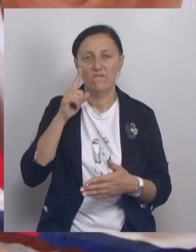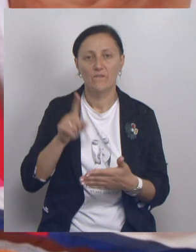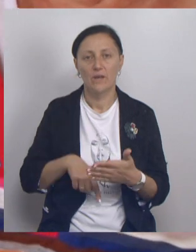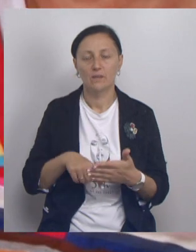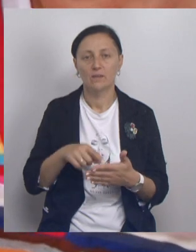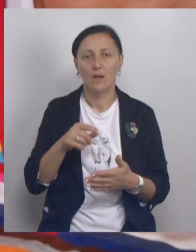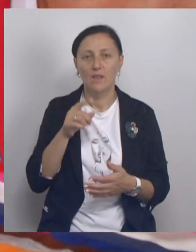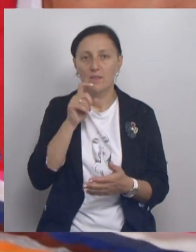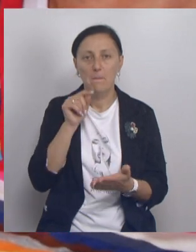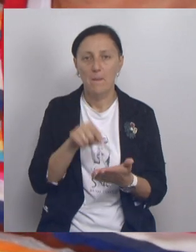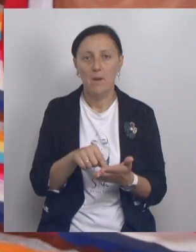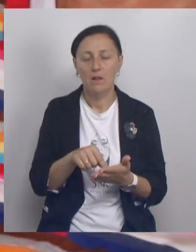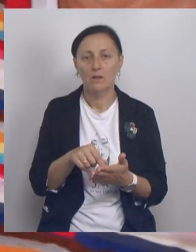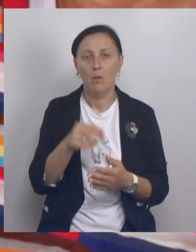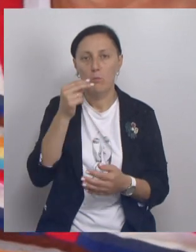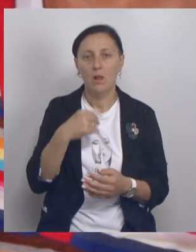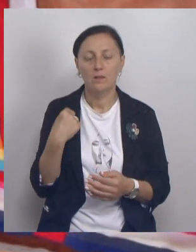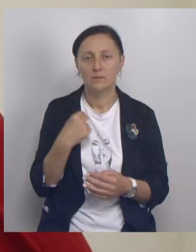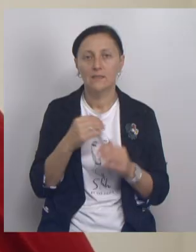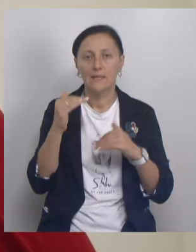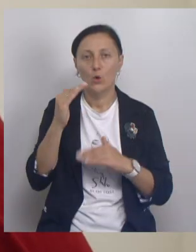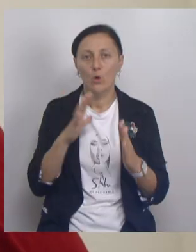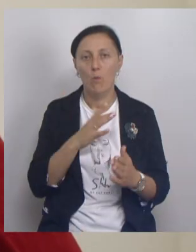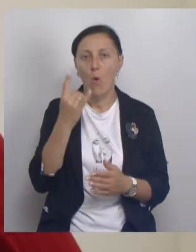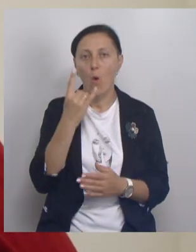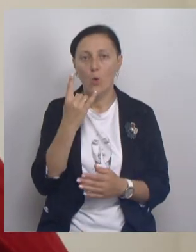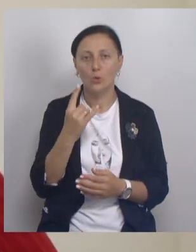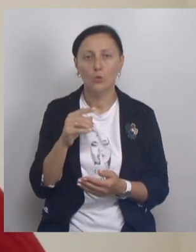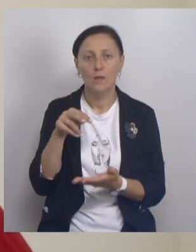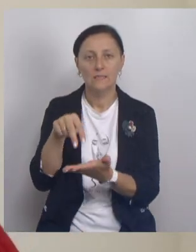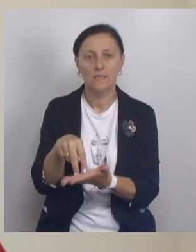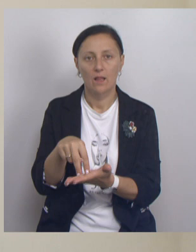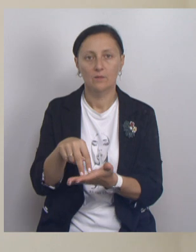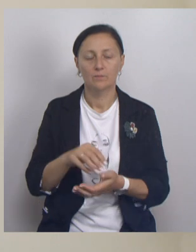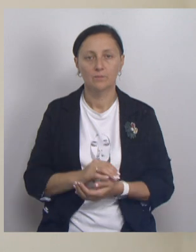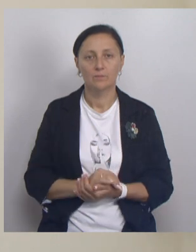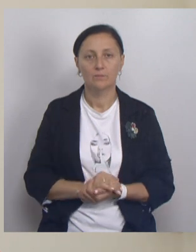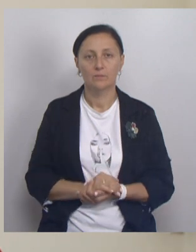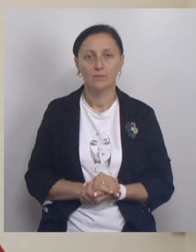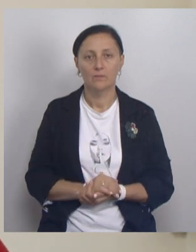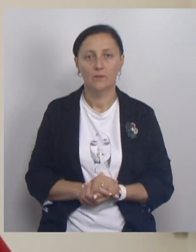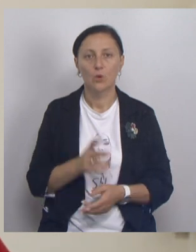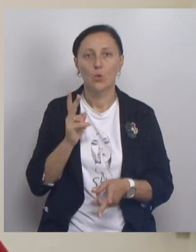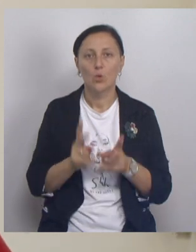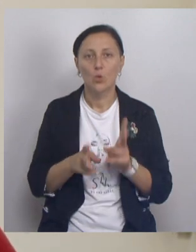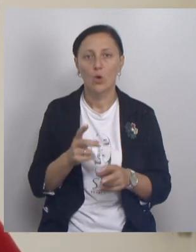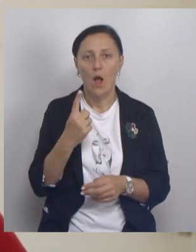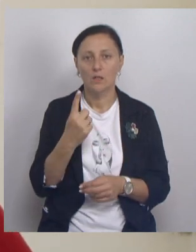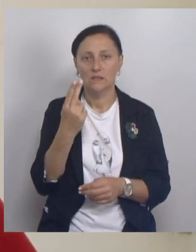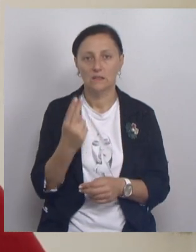тронул комнату благодаря иконе, которая стояла на окне. Я говорю, ну и вообще ничего не осталось. Она говорит, кухня твоя